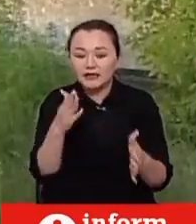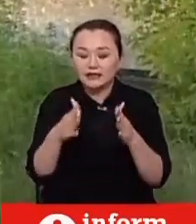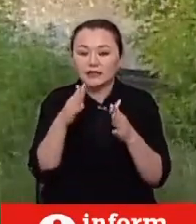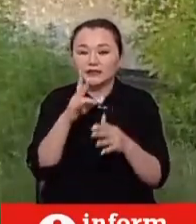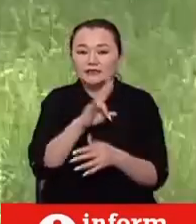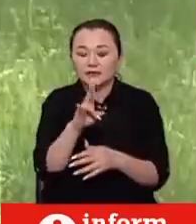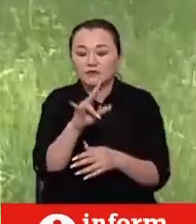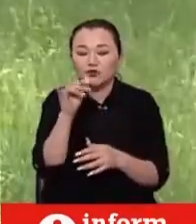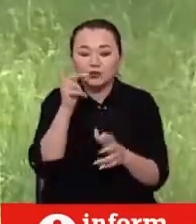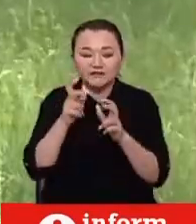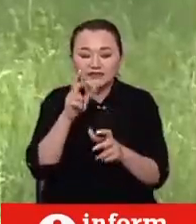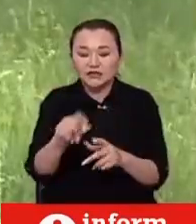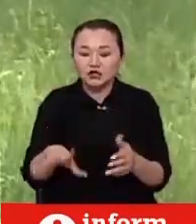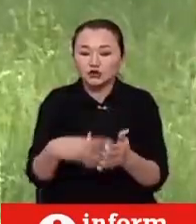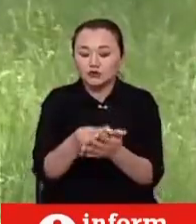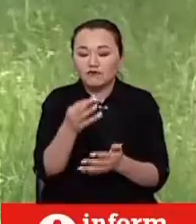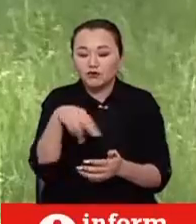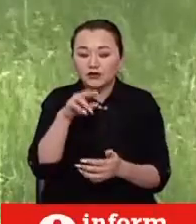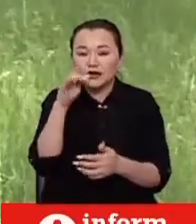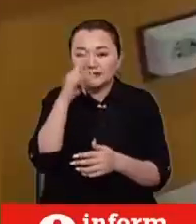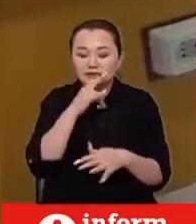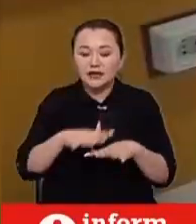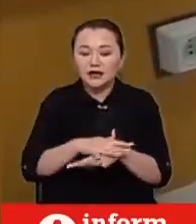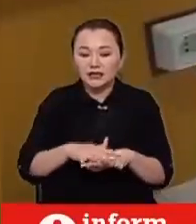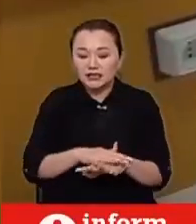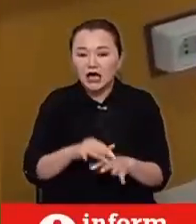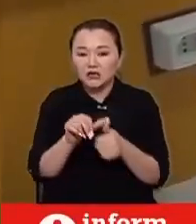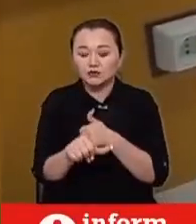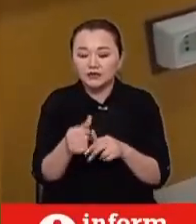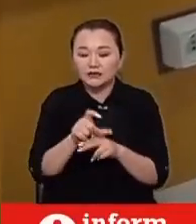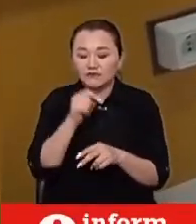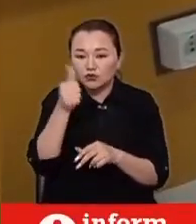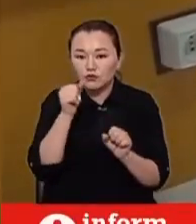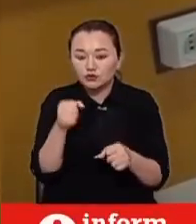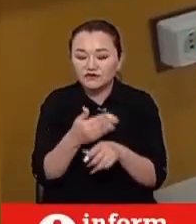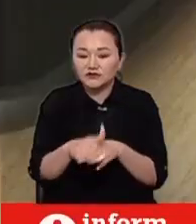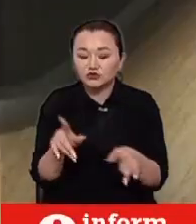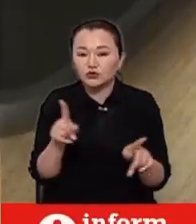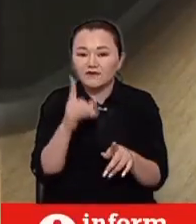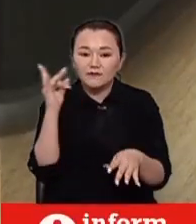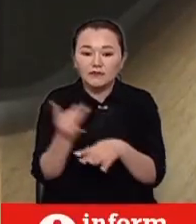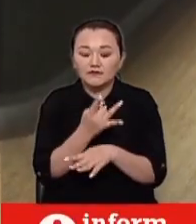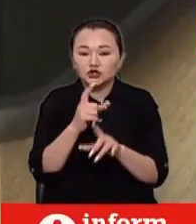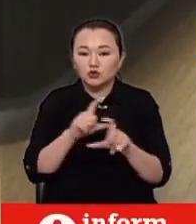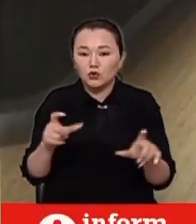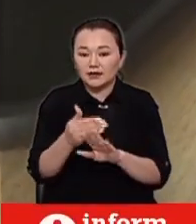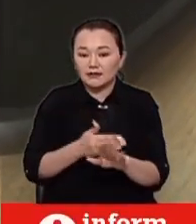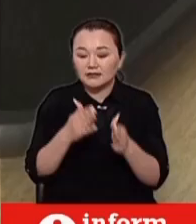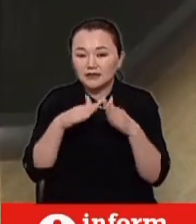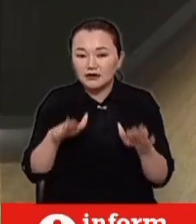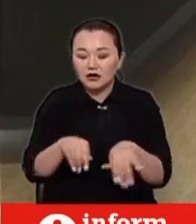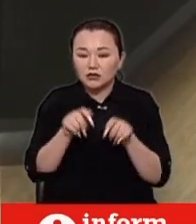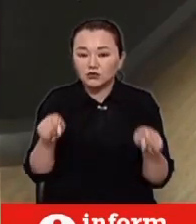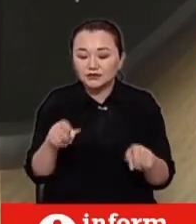Назарбаев университете за счет фонда «Казахстан Халкына». Из особенностей этого года можно выделить то, что впервые пришкольные лагеря откроют